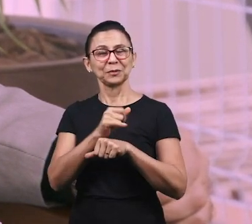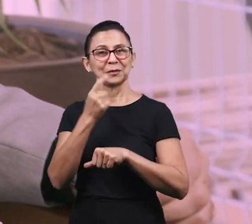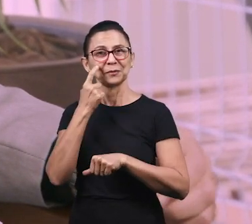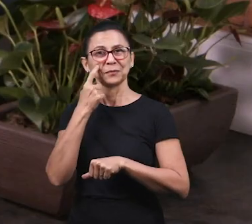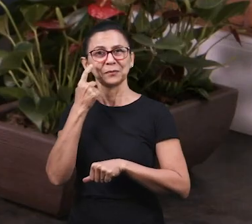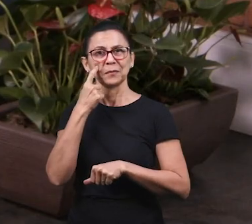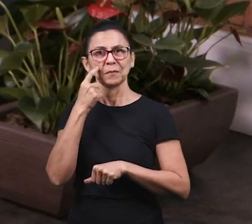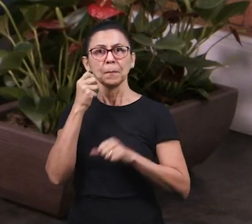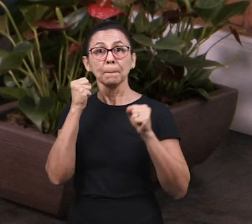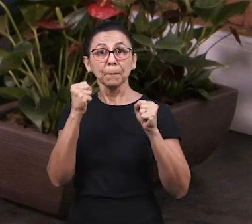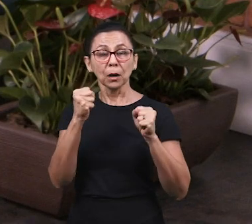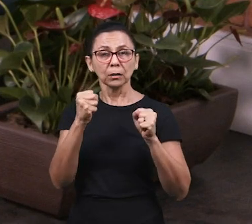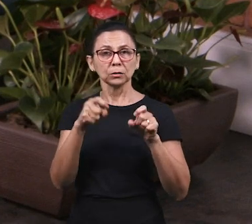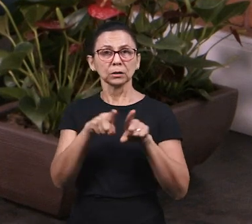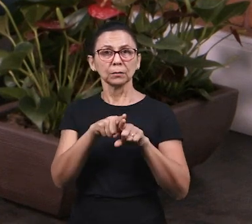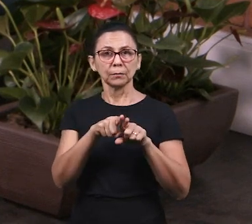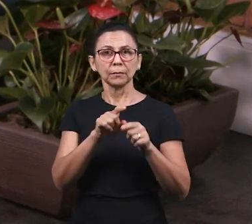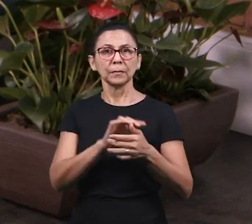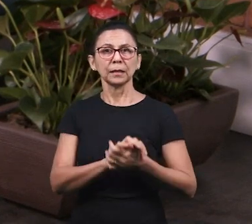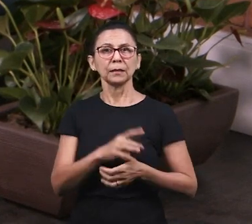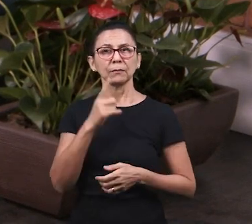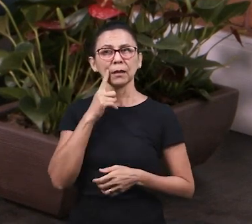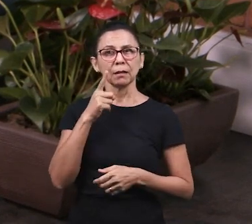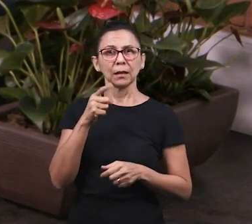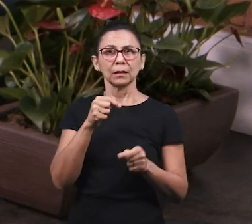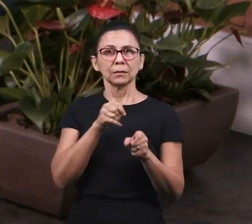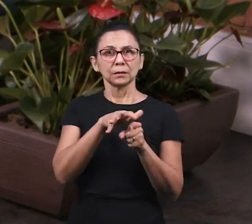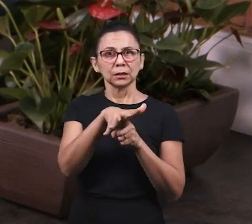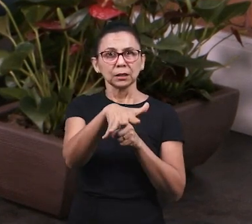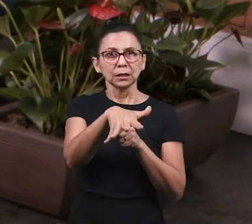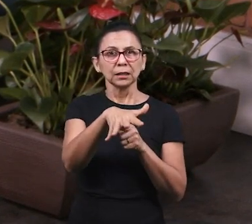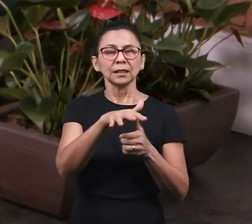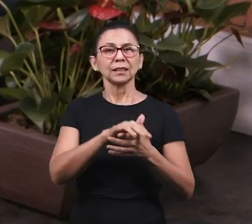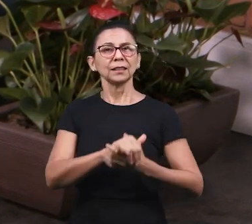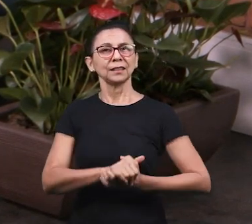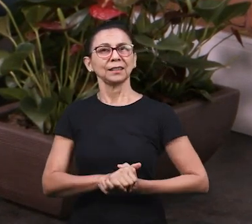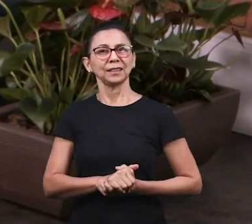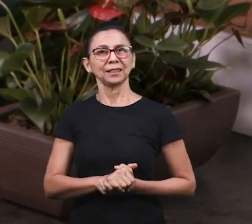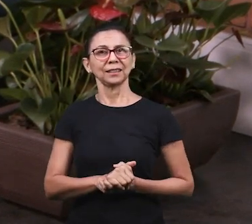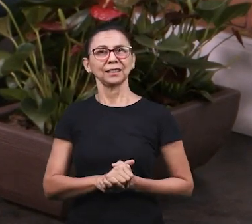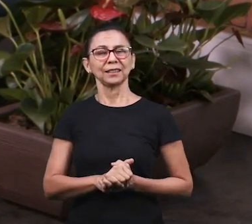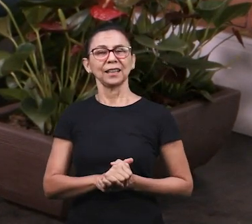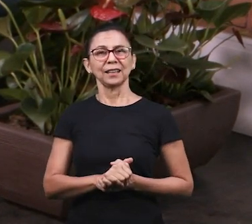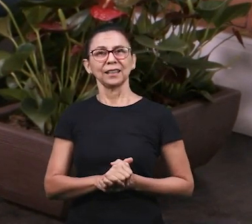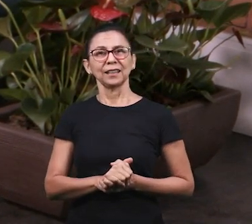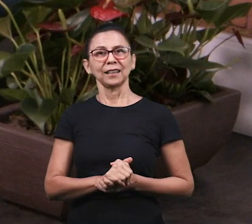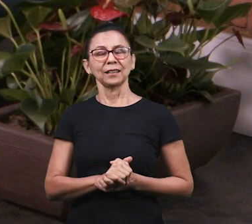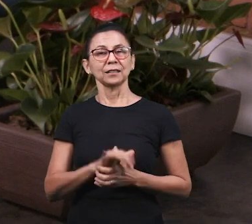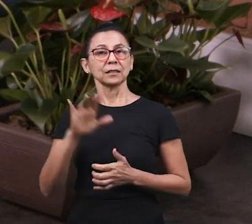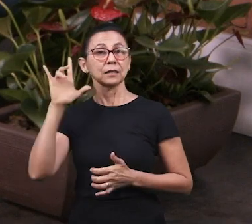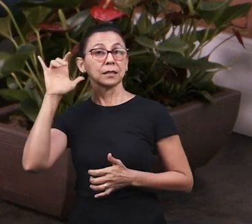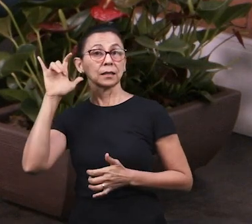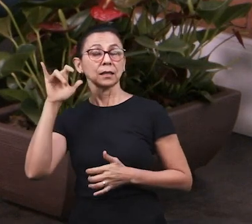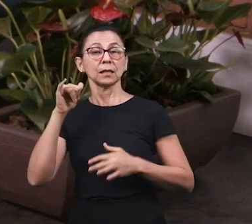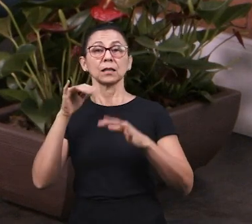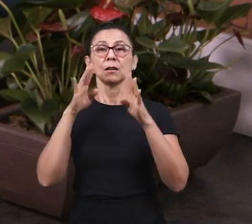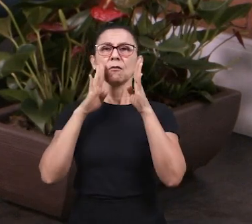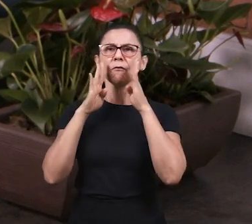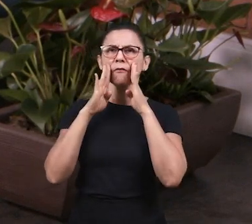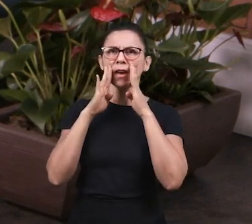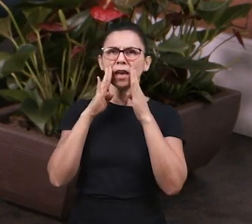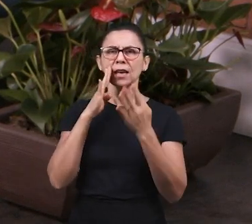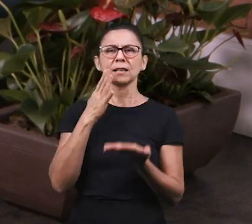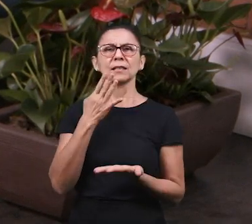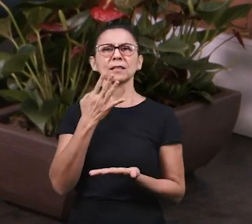Et vous aussi, vous pouvez nous suivre par l'Instagram, Facebook. Vous pouvez télécharger les applications de la